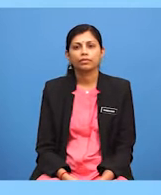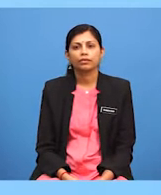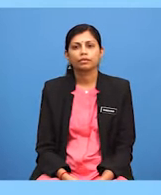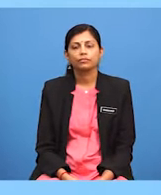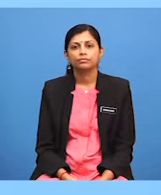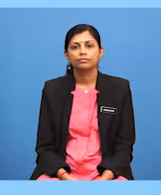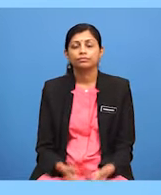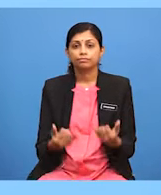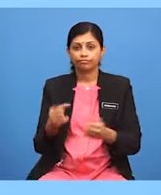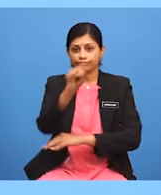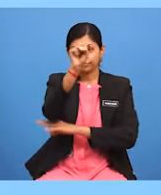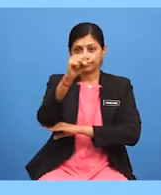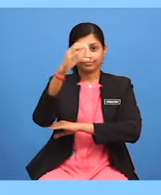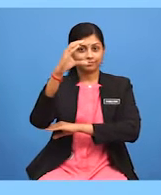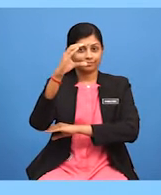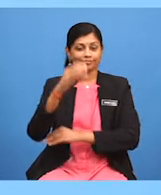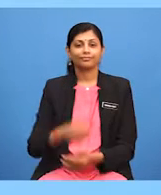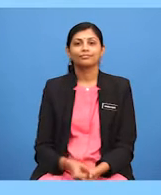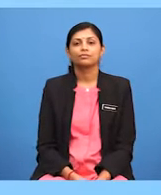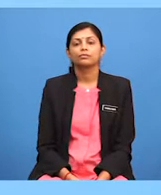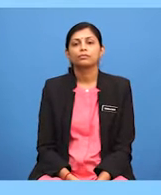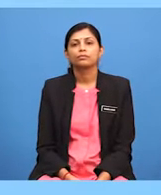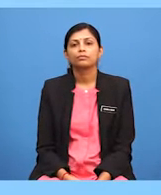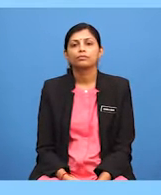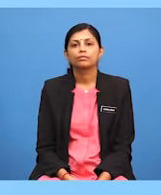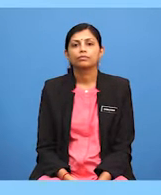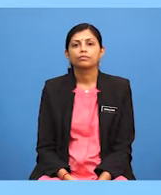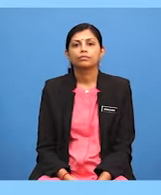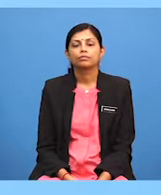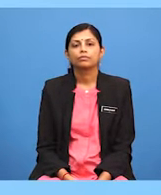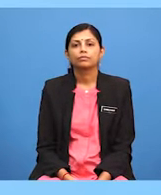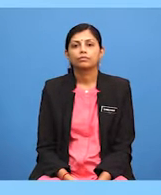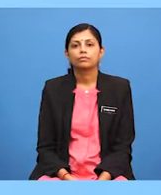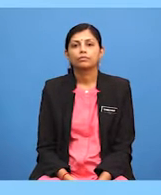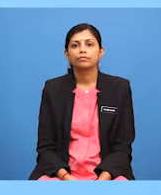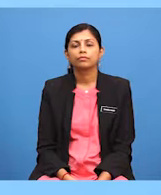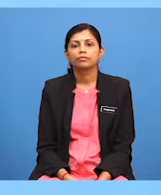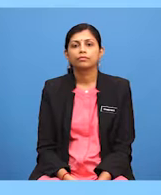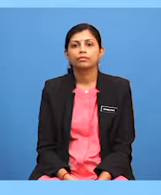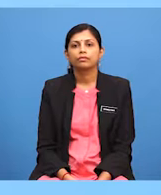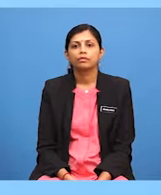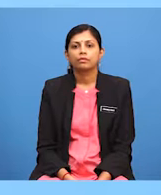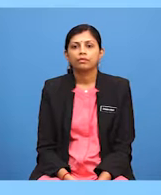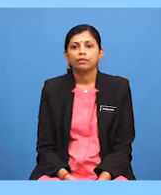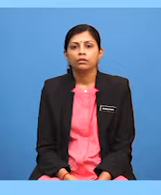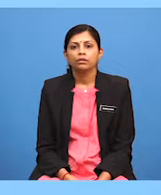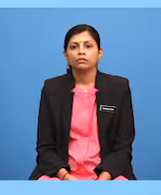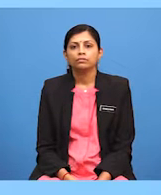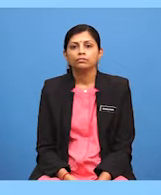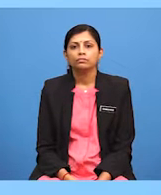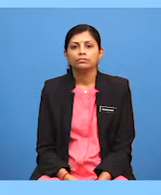apakah hubung kait antara kerja yang dilakukan oleh lift dengan tenaga keupayaan